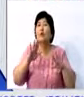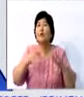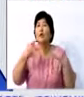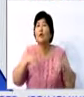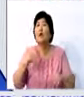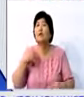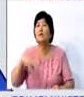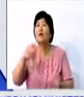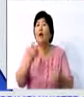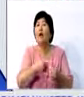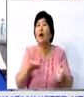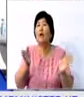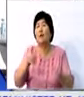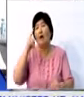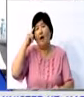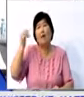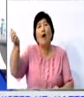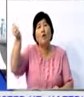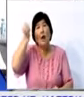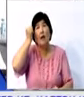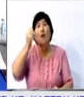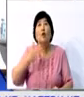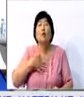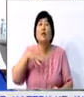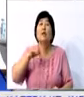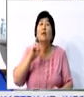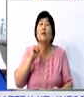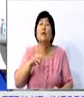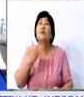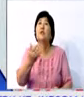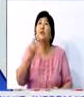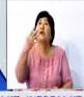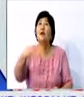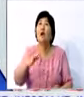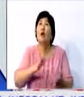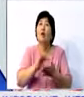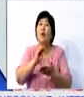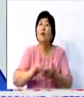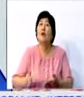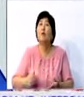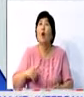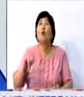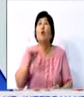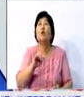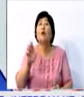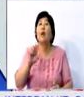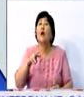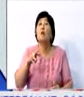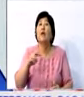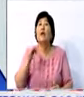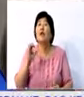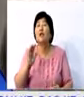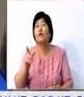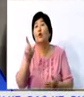шығыпсың, сірелінде атың қалар мәңгілік. Менің мырқым сенің қырқың, бұл баспасөздің беделдісі Ұзақ Бағаевтың Мұрқы Исаев